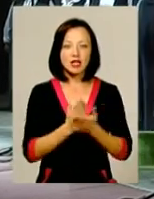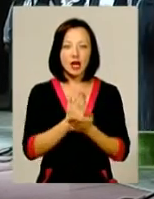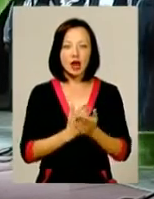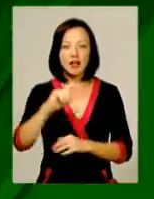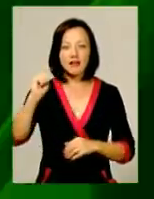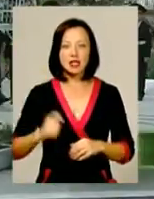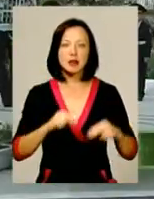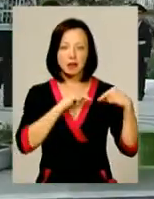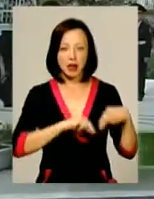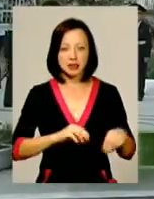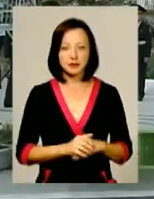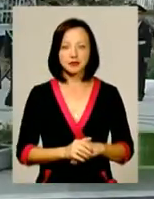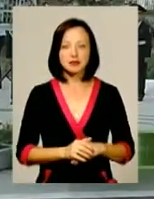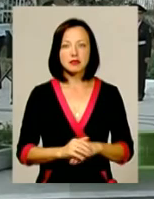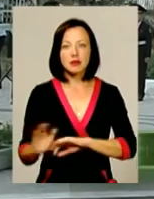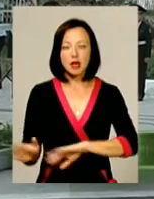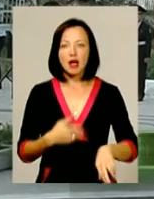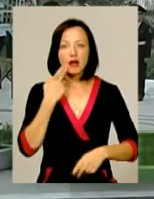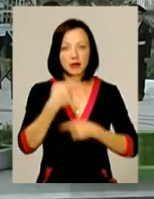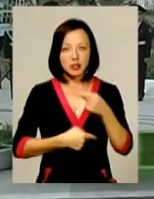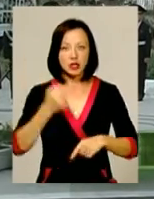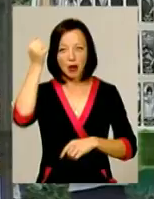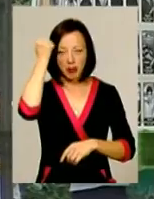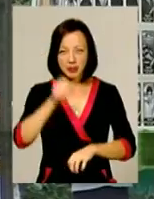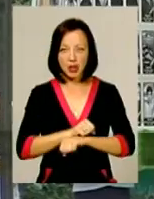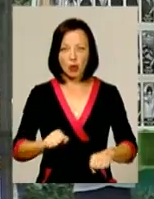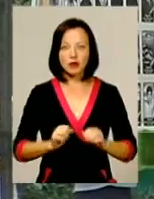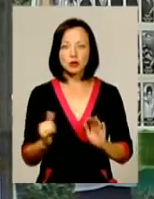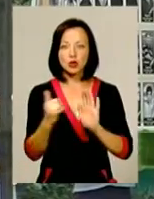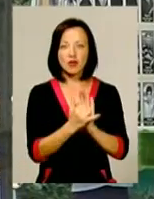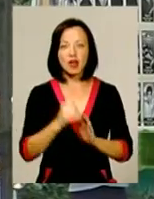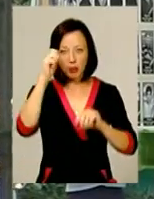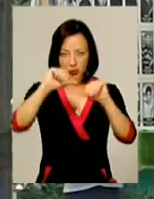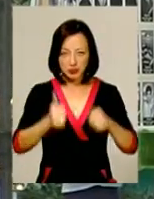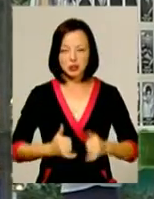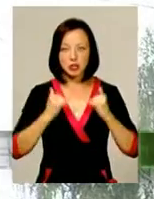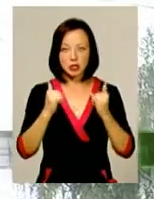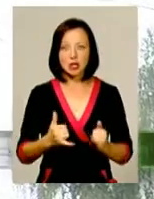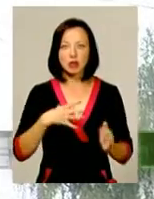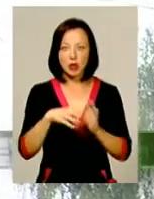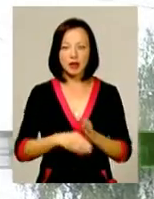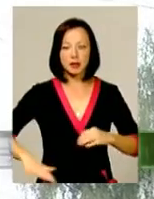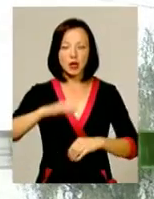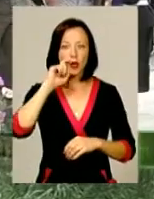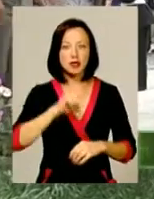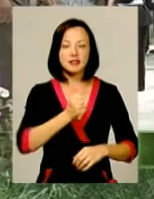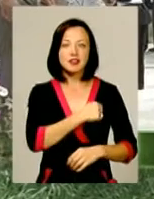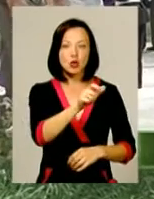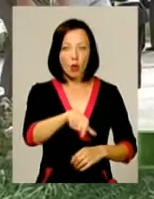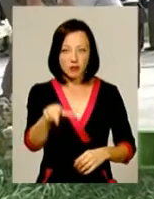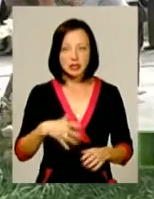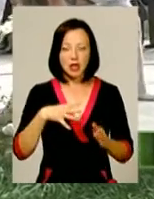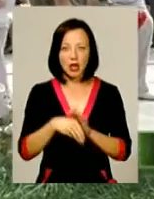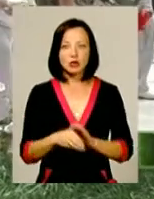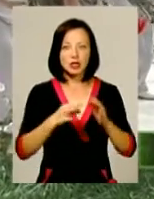праці. Вічна пам'ять героям. У городку встановили монумент на честь полеглих на Майдані українців та військових, які